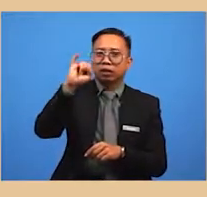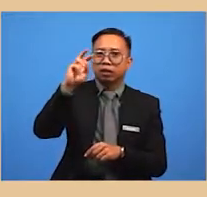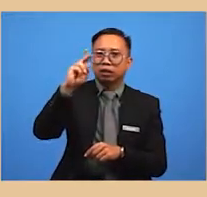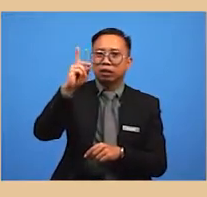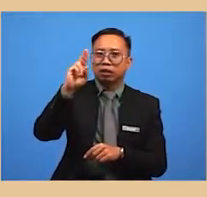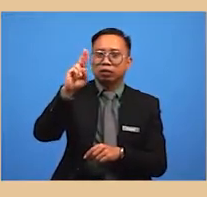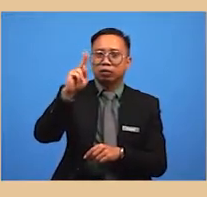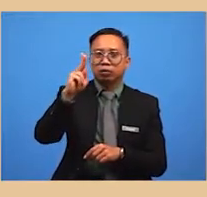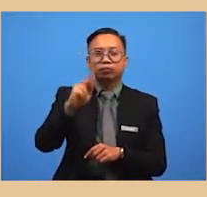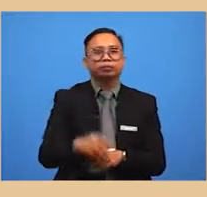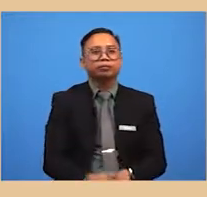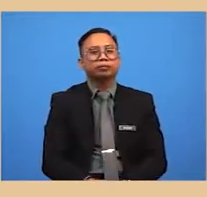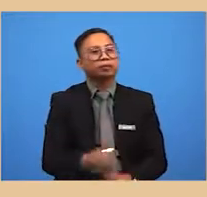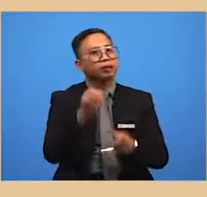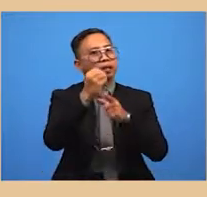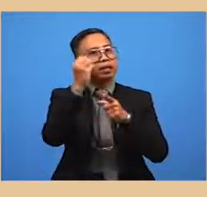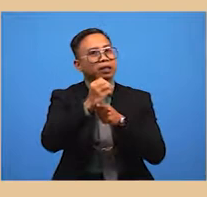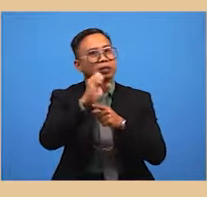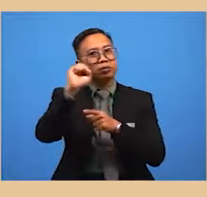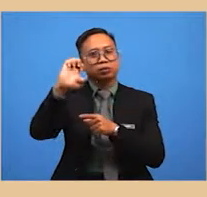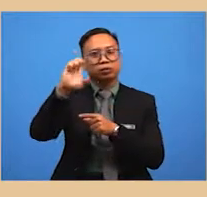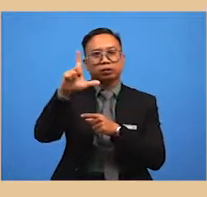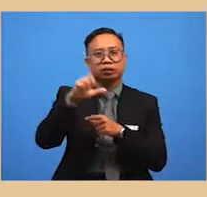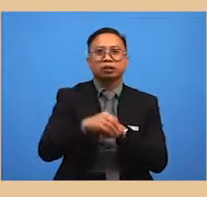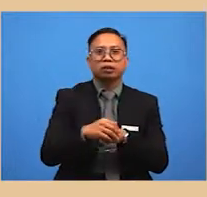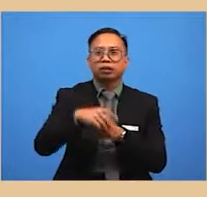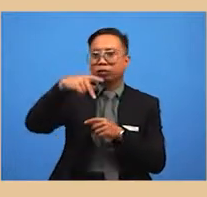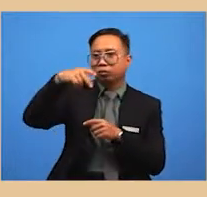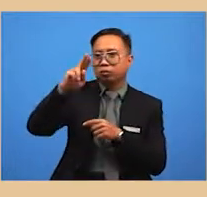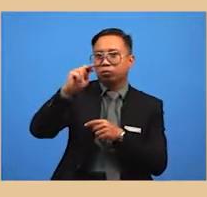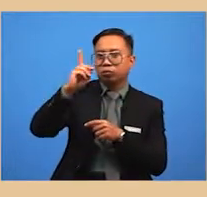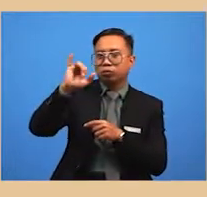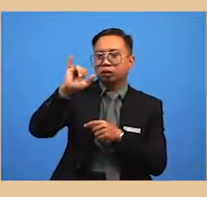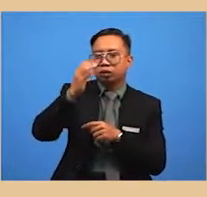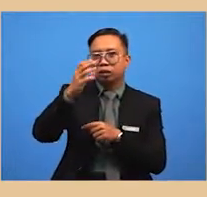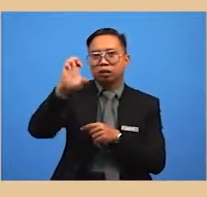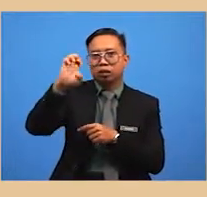megaspora atau sel induk pundi embrio,